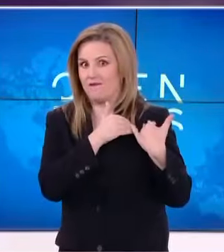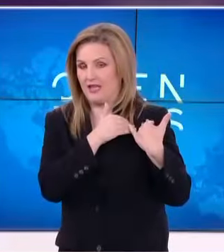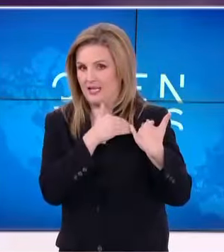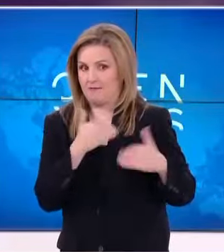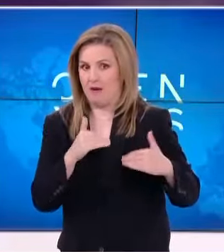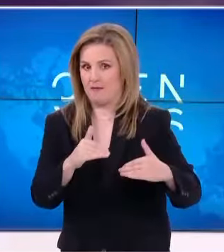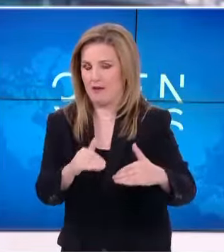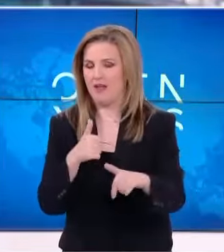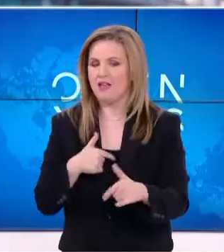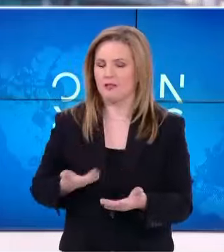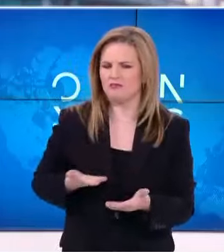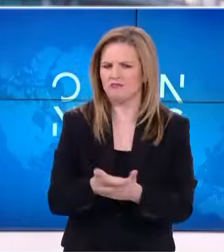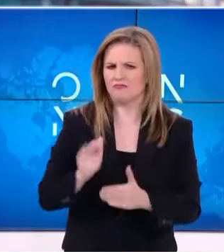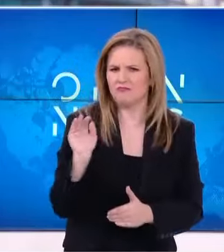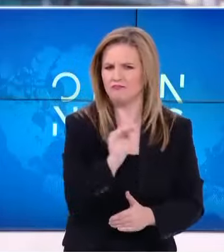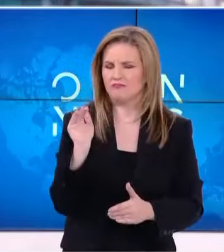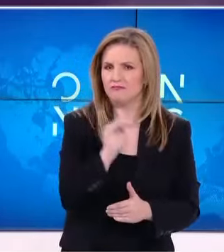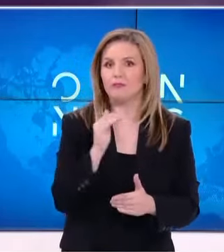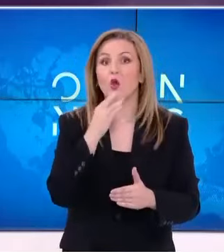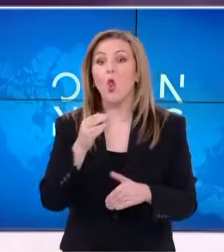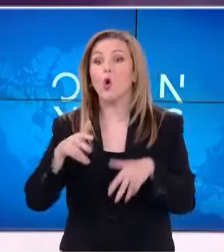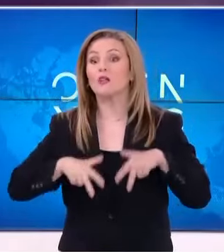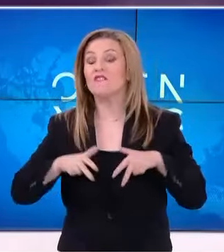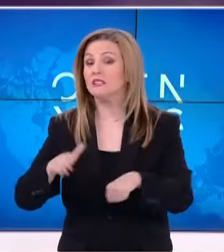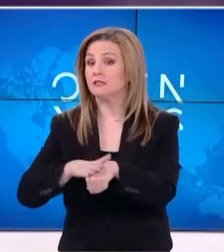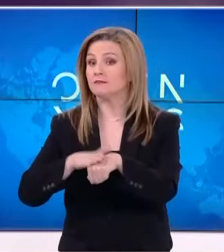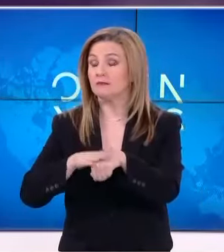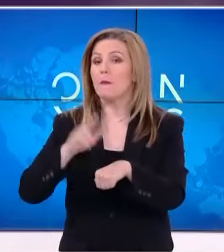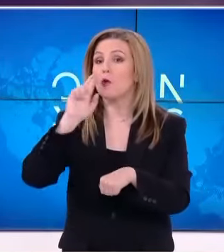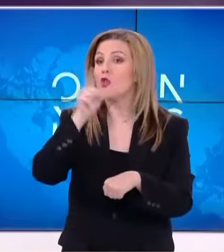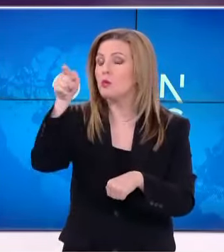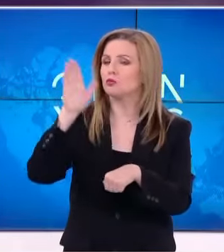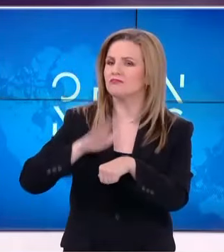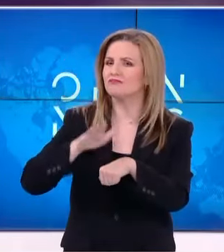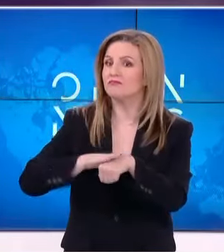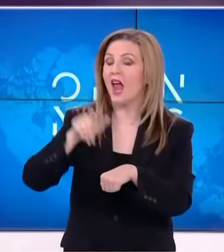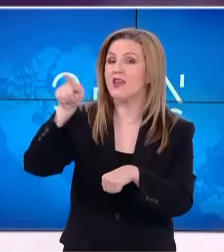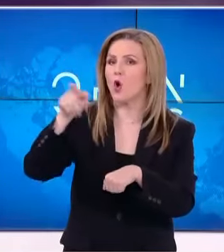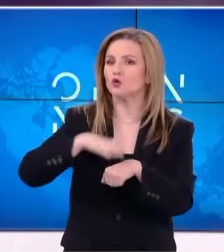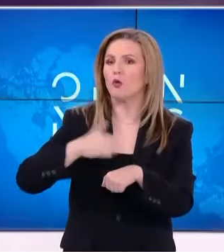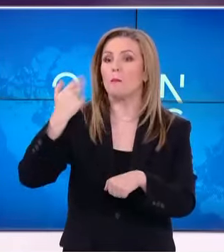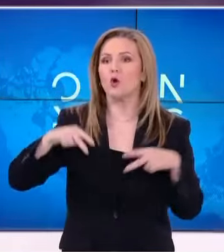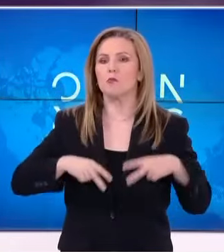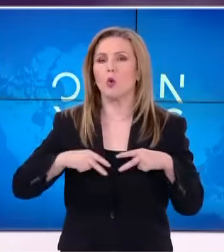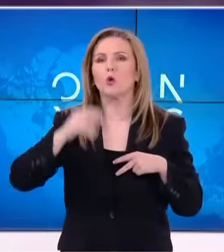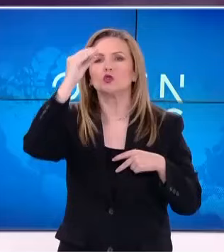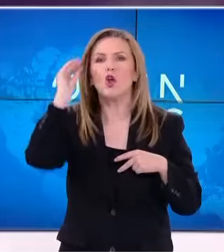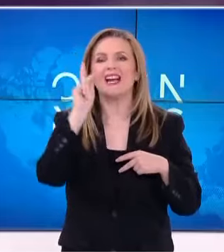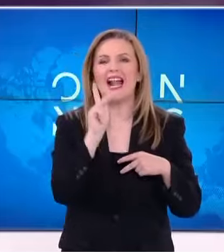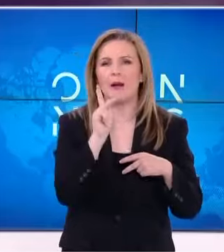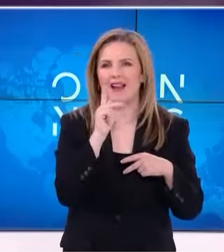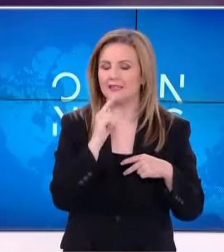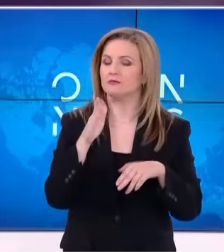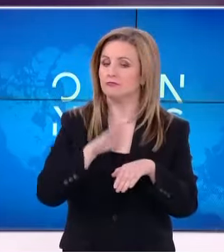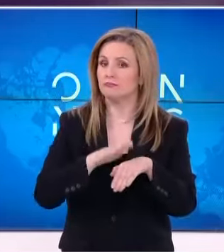κυρία αντωνοπούλου μία κυβέρνηση ένοχη έναν πρωθυπουργό ένοχο έναν πρώην υπουργό καραμανλή ένοχο